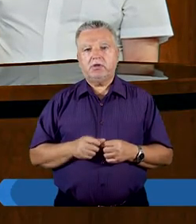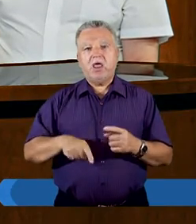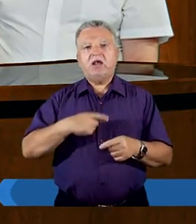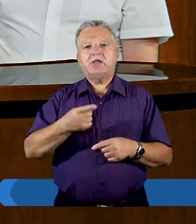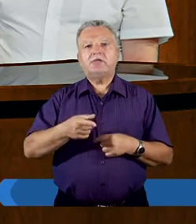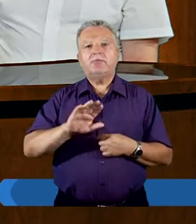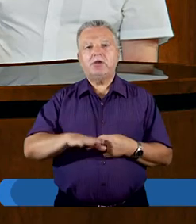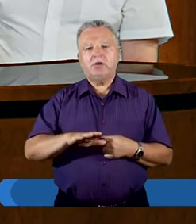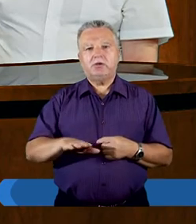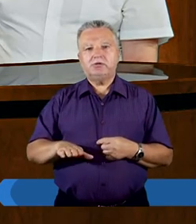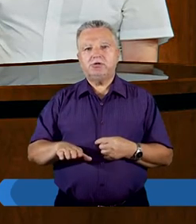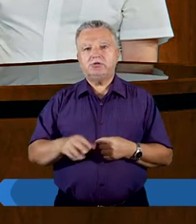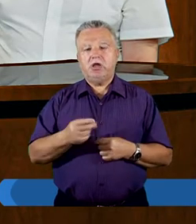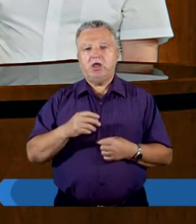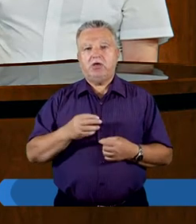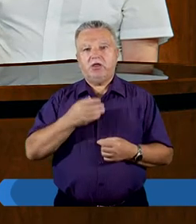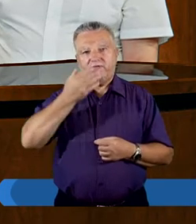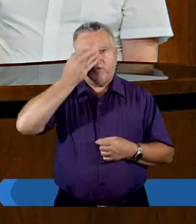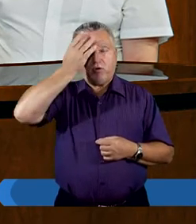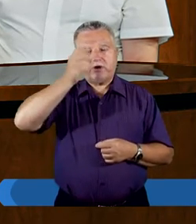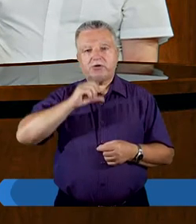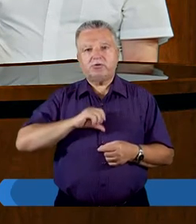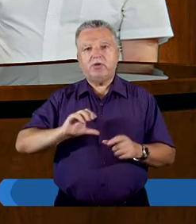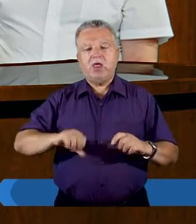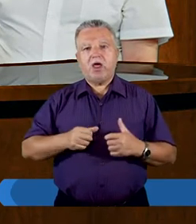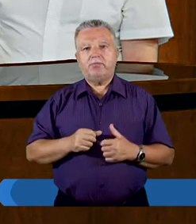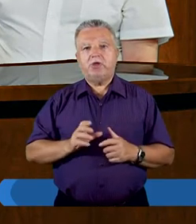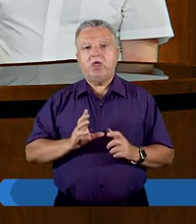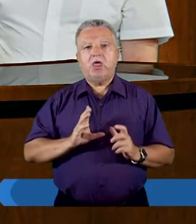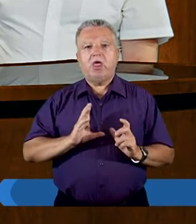Kolejne dzieci nie wyobrażam sobie, żeby zaspokajały